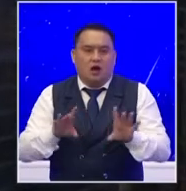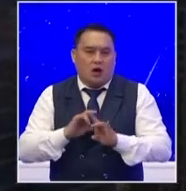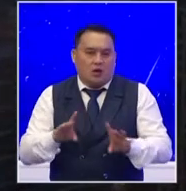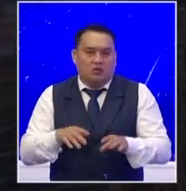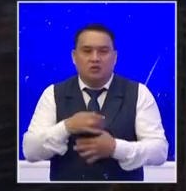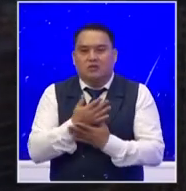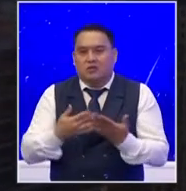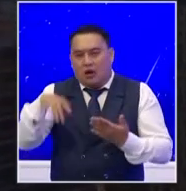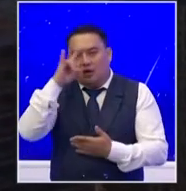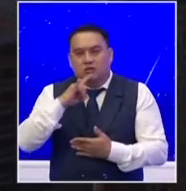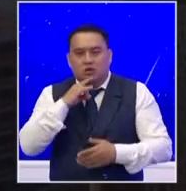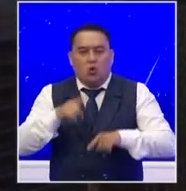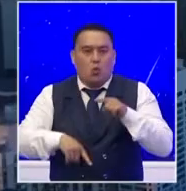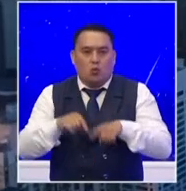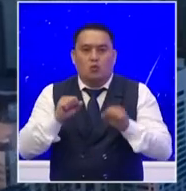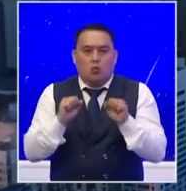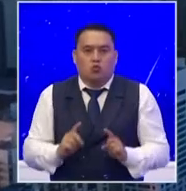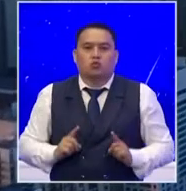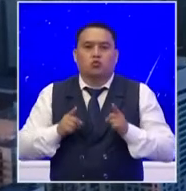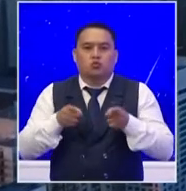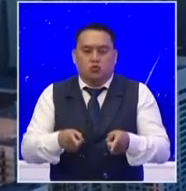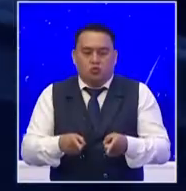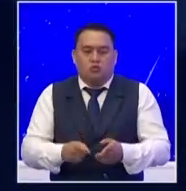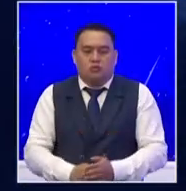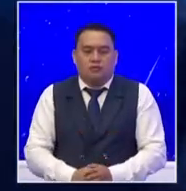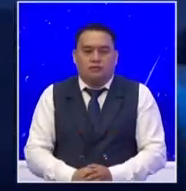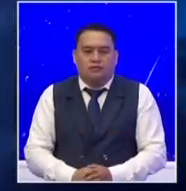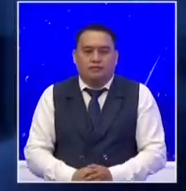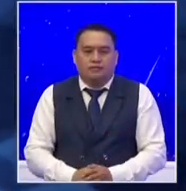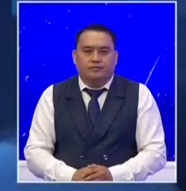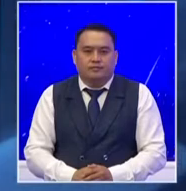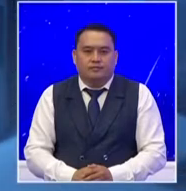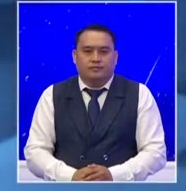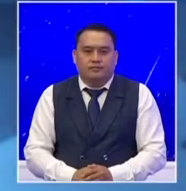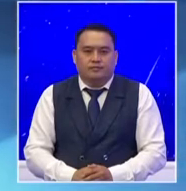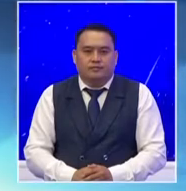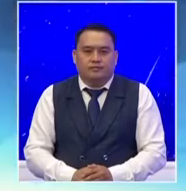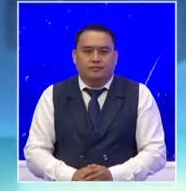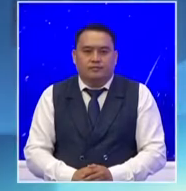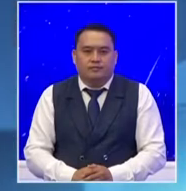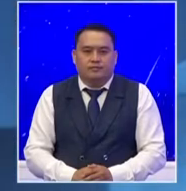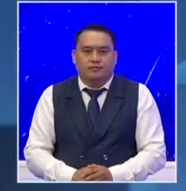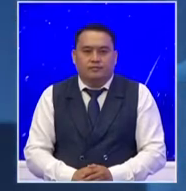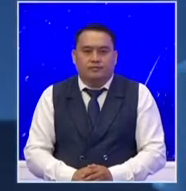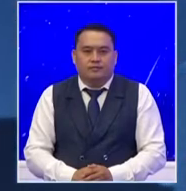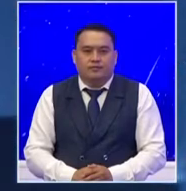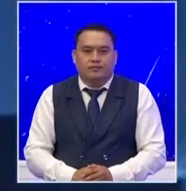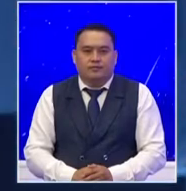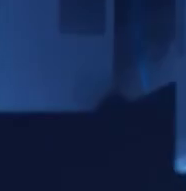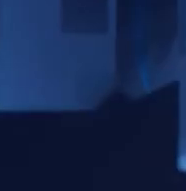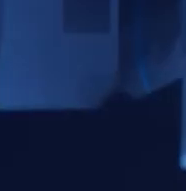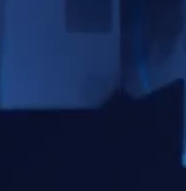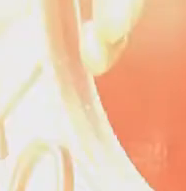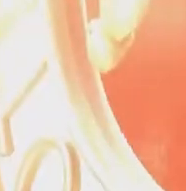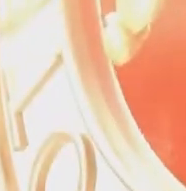некоторые казахстанцы к родным и близким смогут попасть не так скоро. Елеман Раймбеков, Руслан Нурмахаметов, телеканал ЖТСУ.